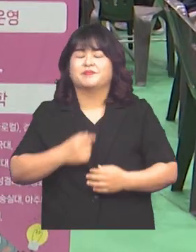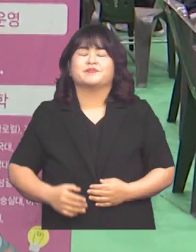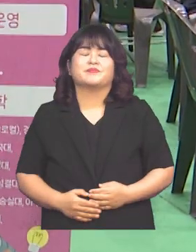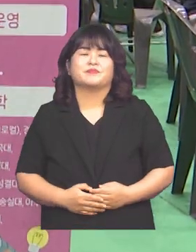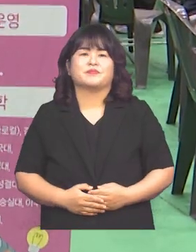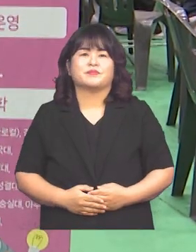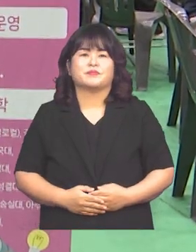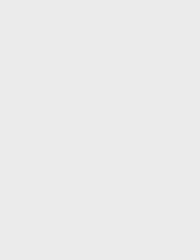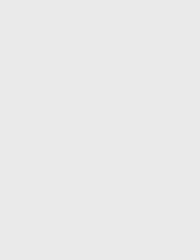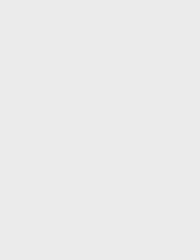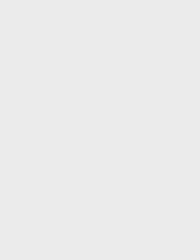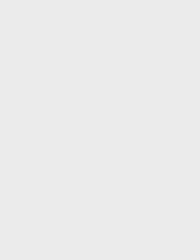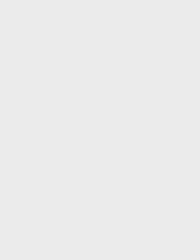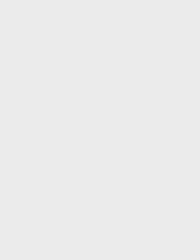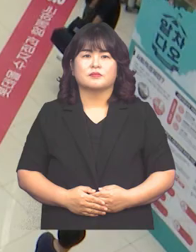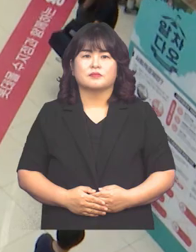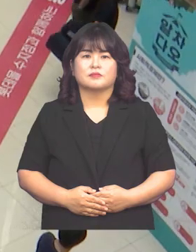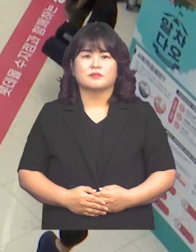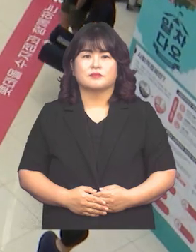말했습니다.